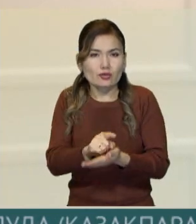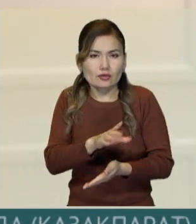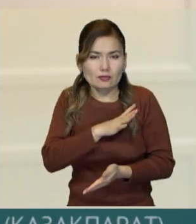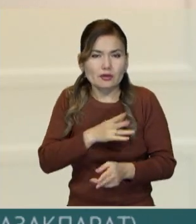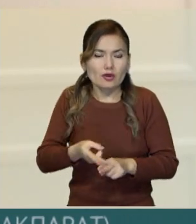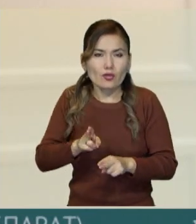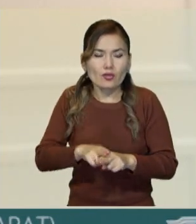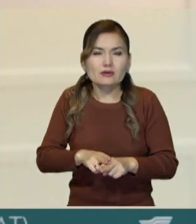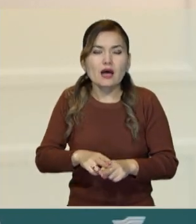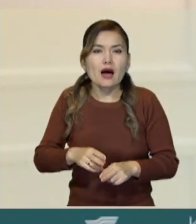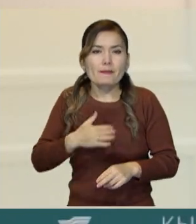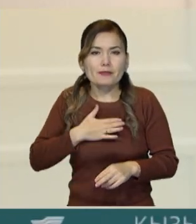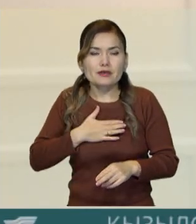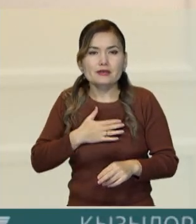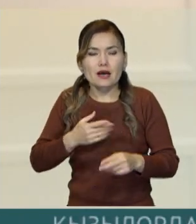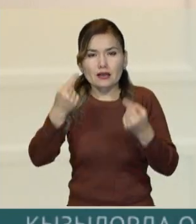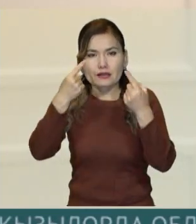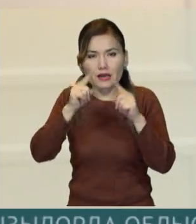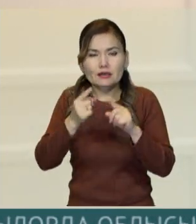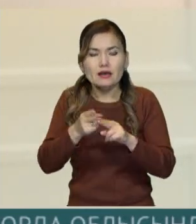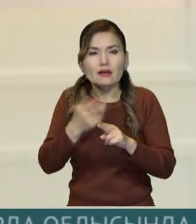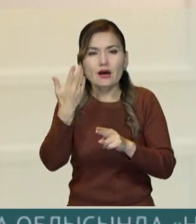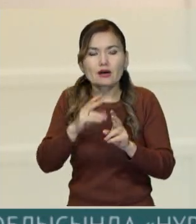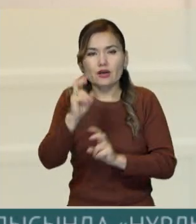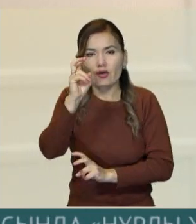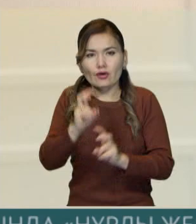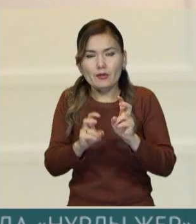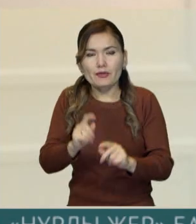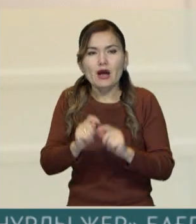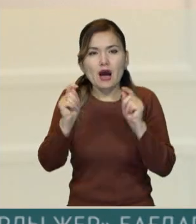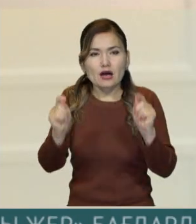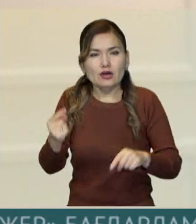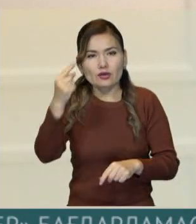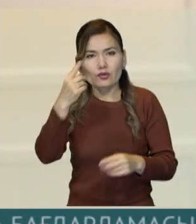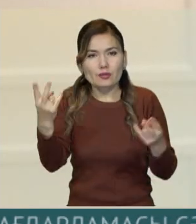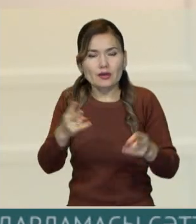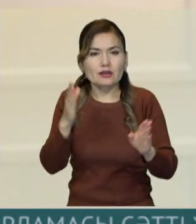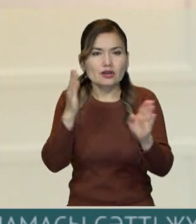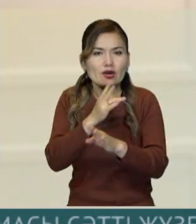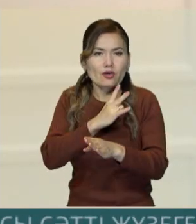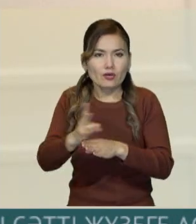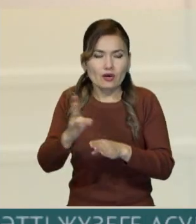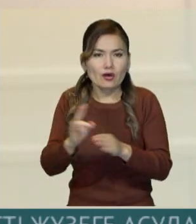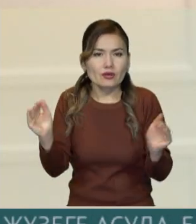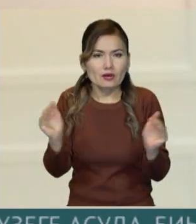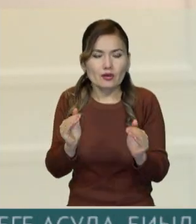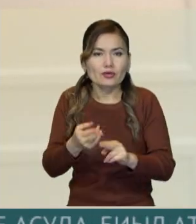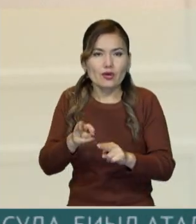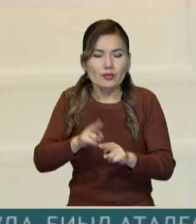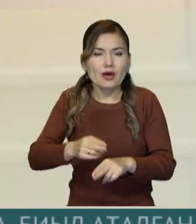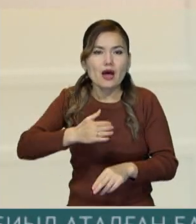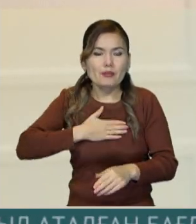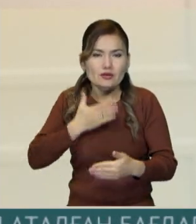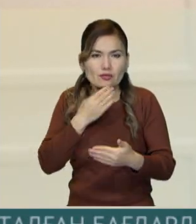Яғни арзан техниканы алып мәз болған иесі, өнім қалдықтарын сақтайтын немесе өңдейтін техникасы істен шығып қалса, ол жердегі зиянды